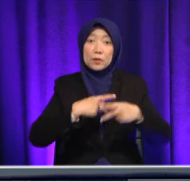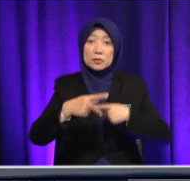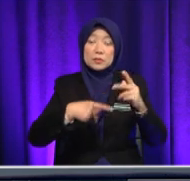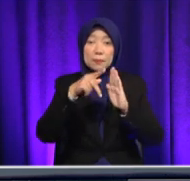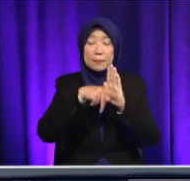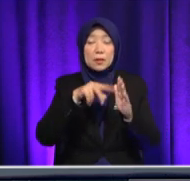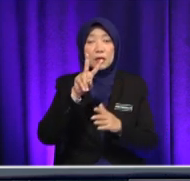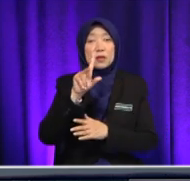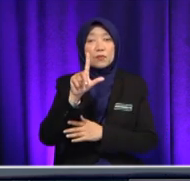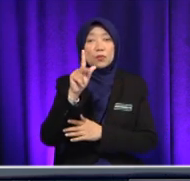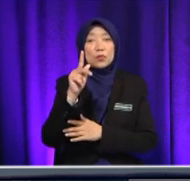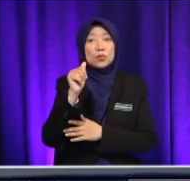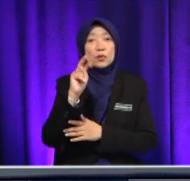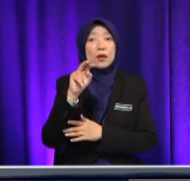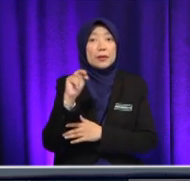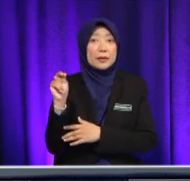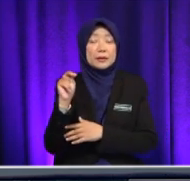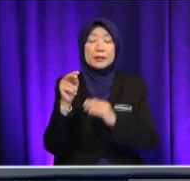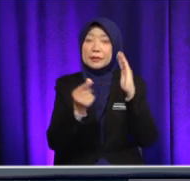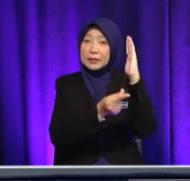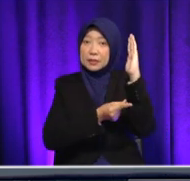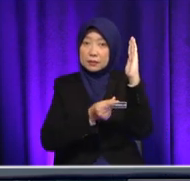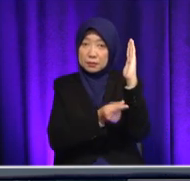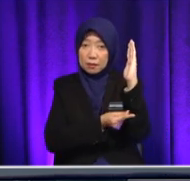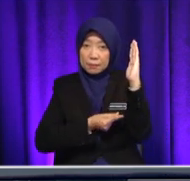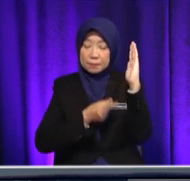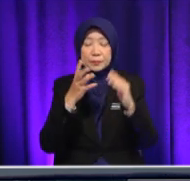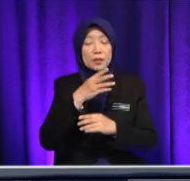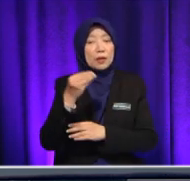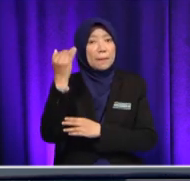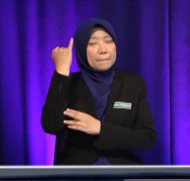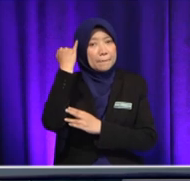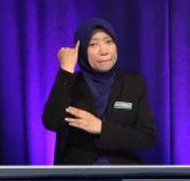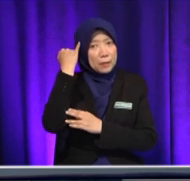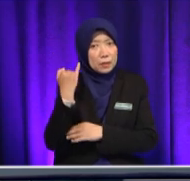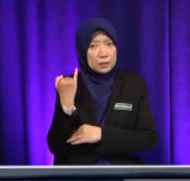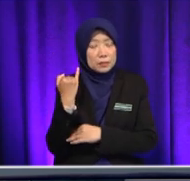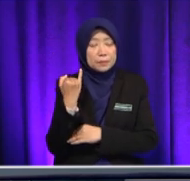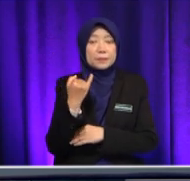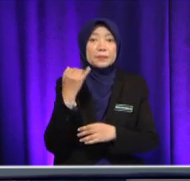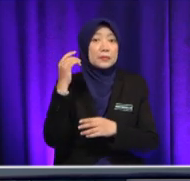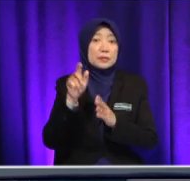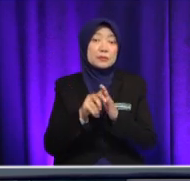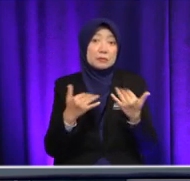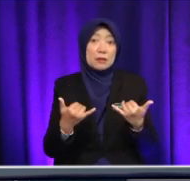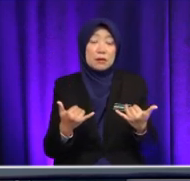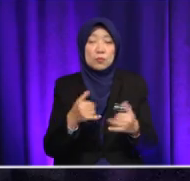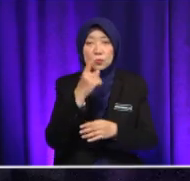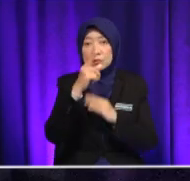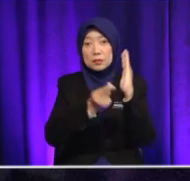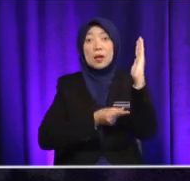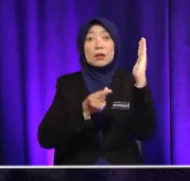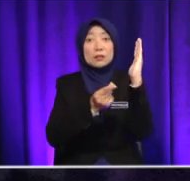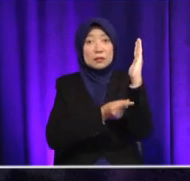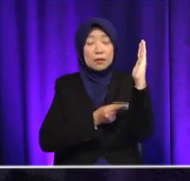getah. Okey. Okey. Dan yang keempat, menjana idea tentang teknologi terkini berdasarkan getah. Baik. So kita